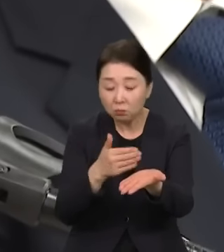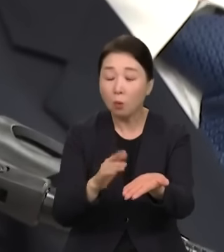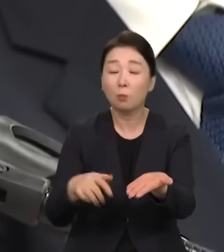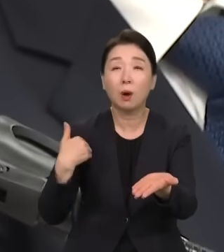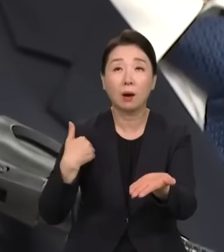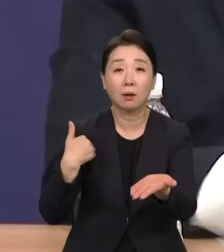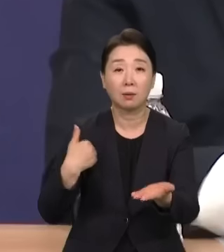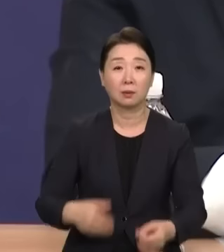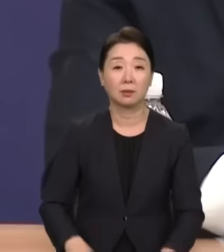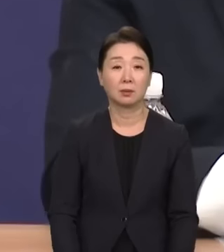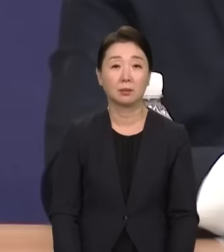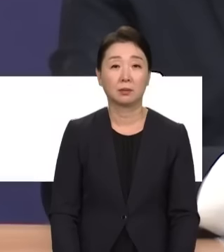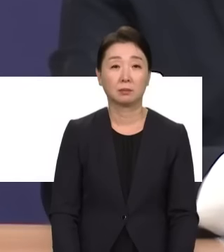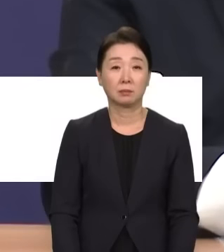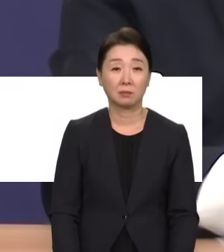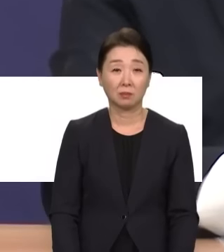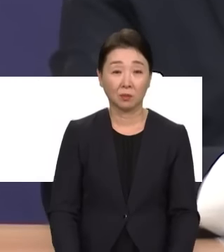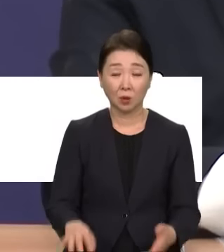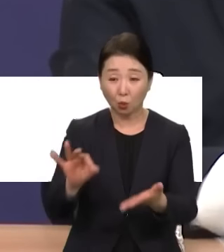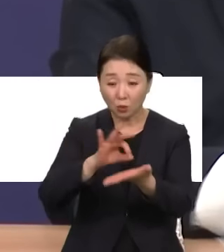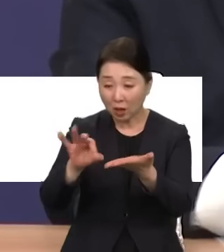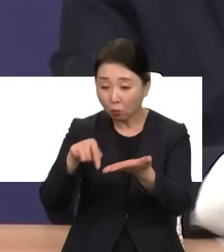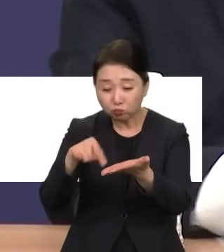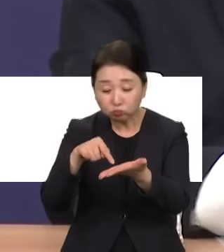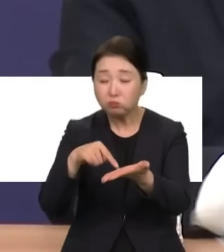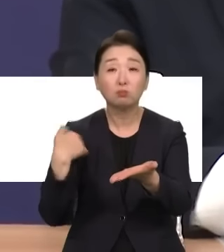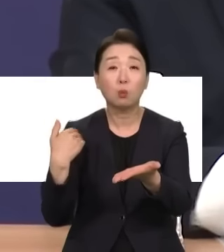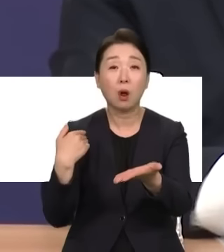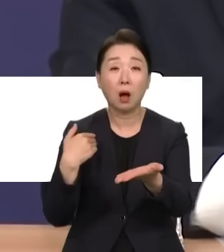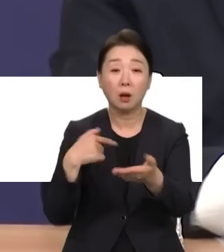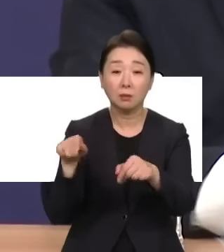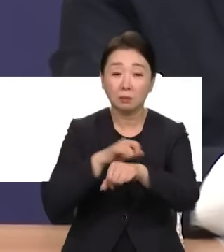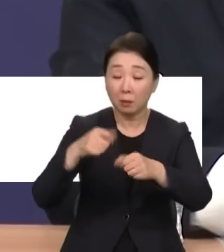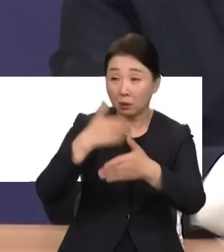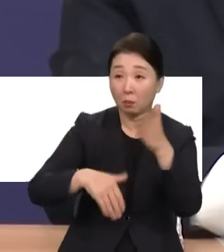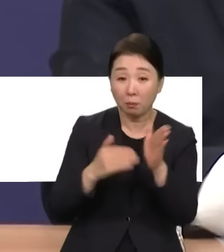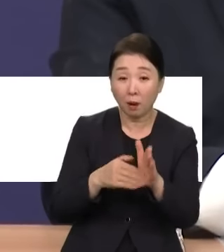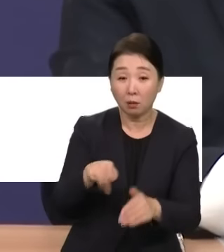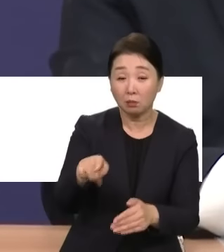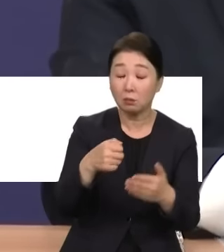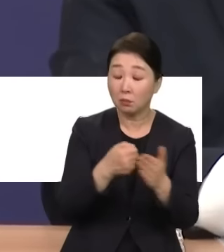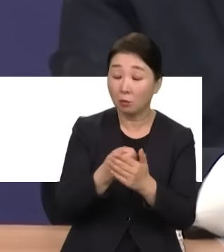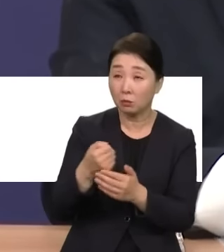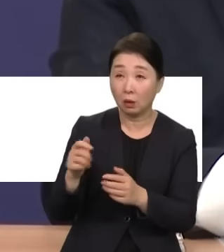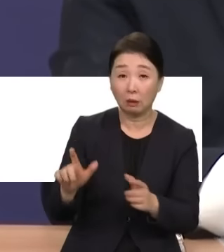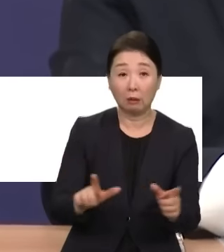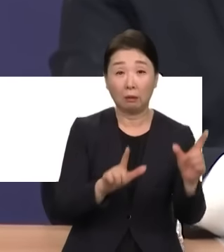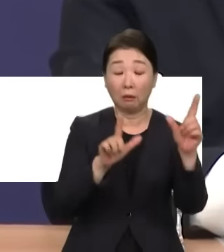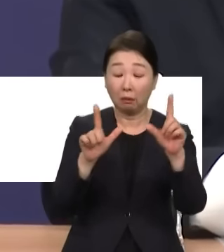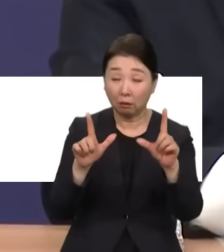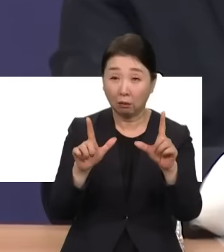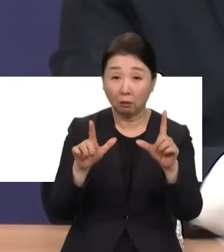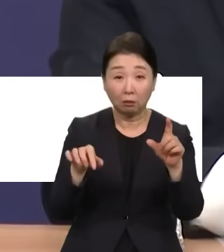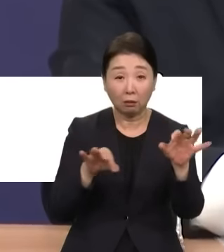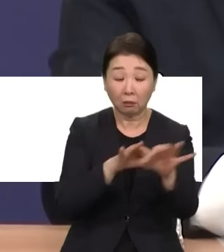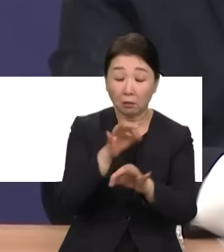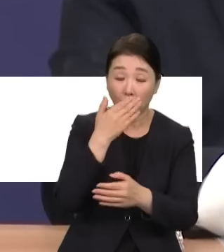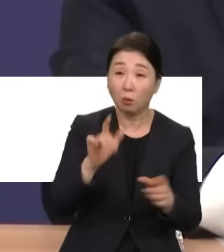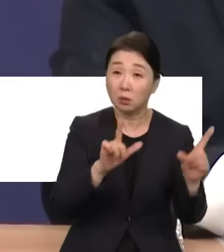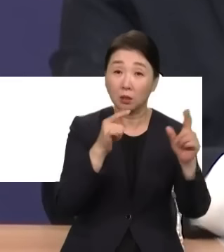들었습니다. 어디다 쓰는지도 모르는 특활비를 삭감한 것인데 이것 때문에 살림을 못하겠다고 하는 건 사실